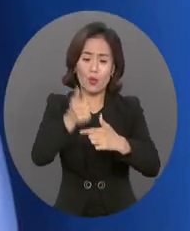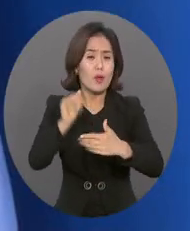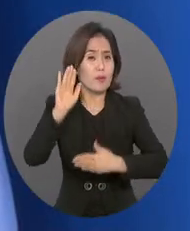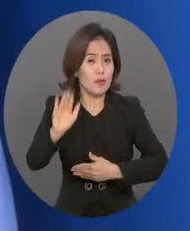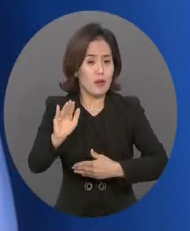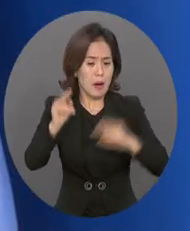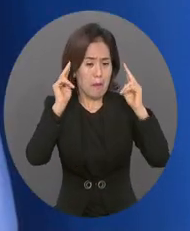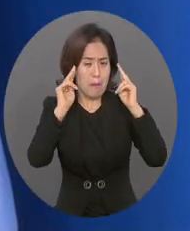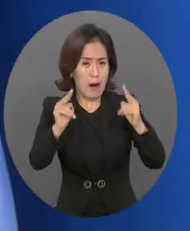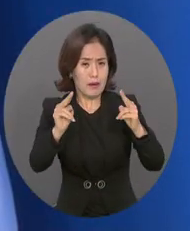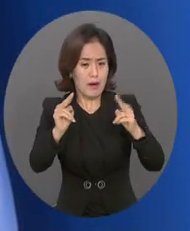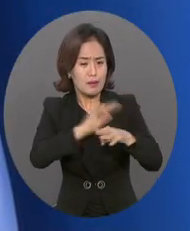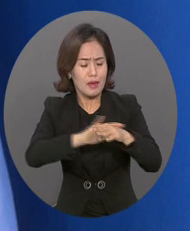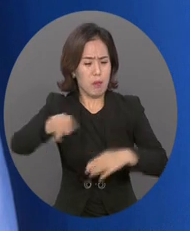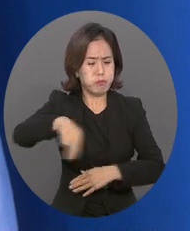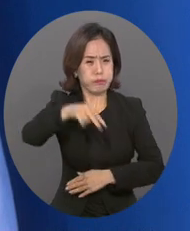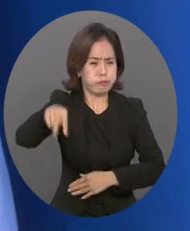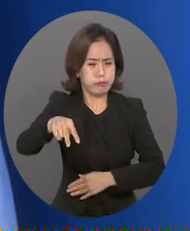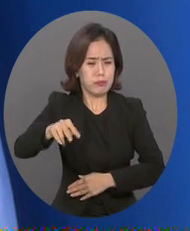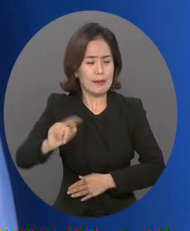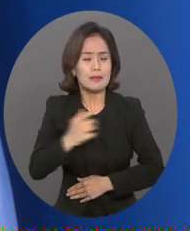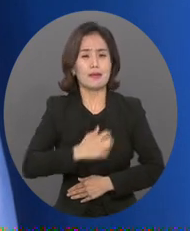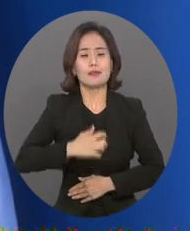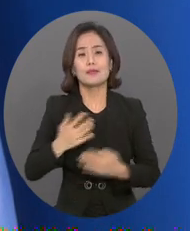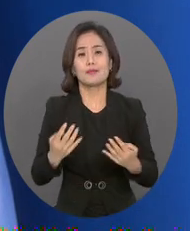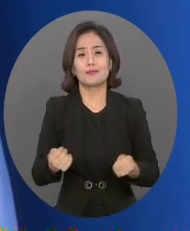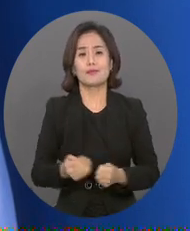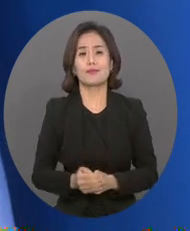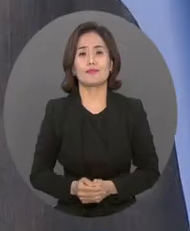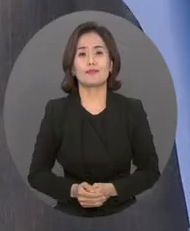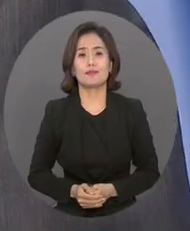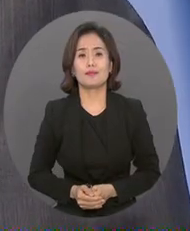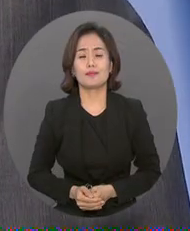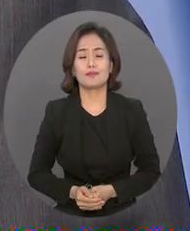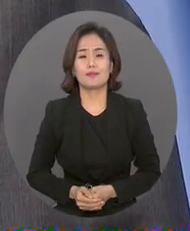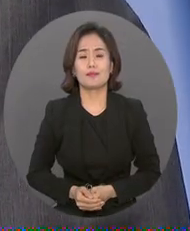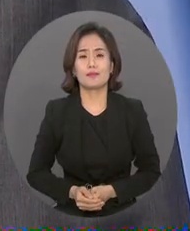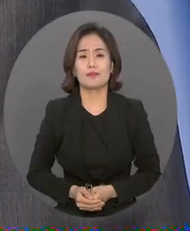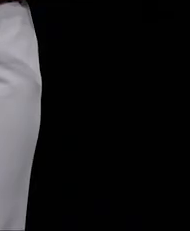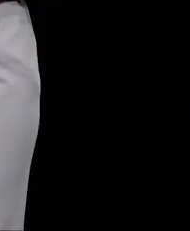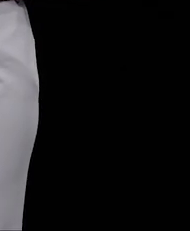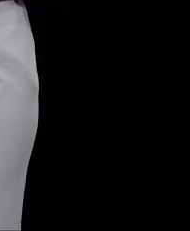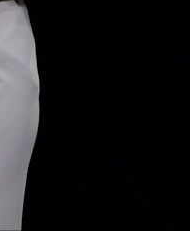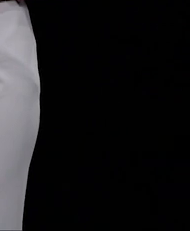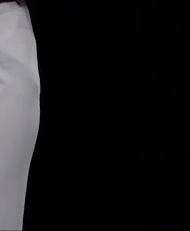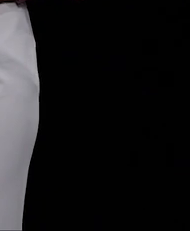내일이 방향타를 입고 헤매는 건 아닌지 우려가 커지고 있습니다. MBC 뉴스 주현정입니다.